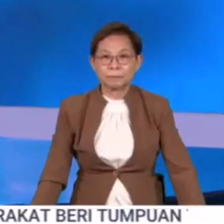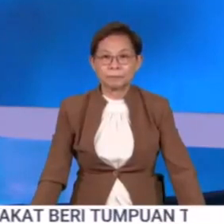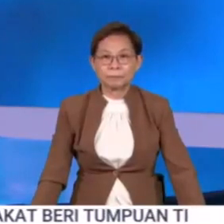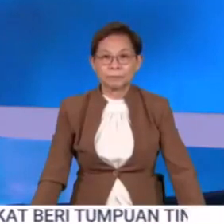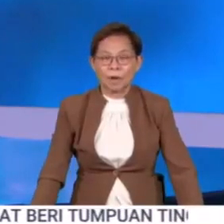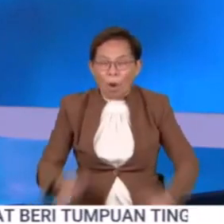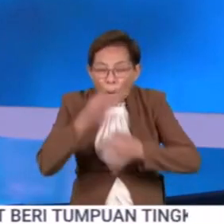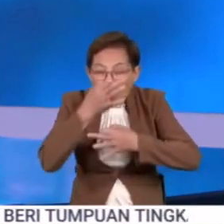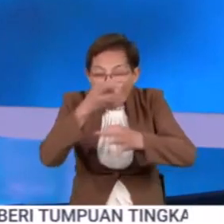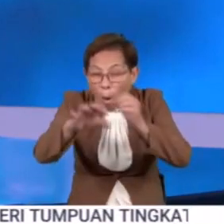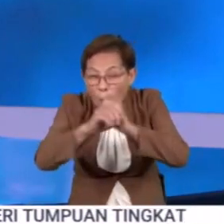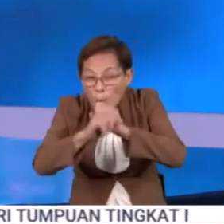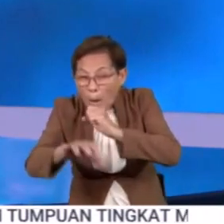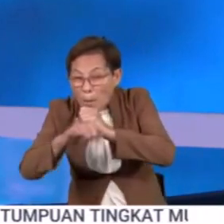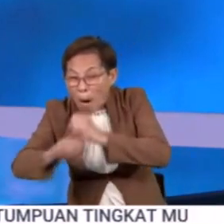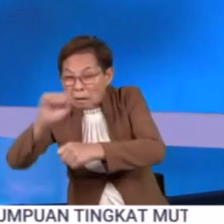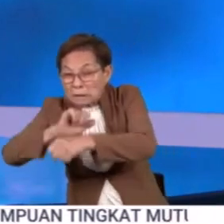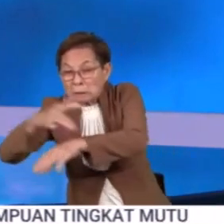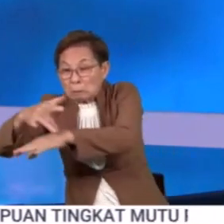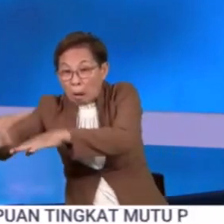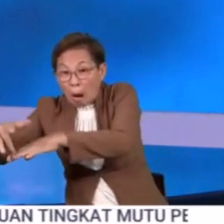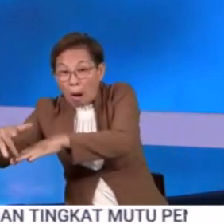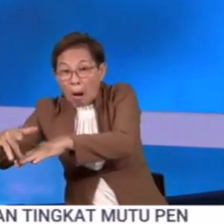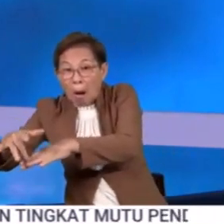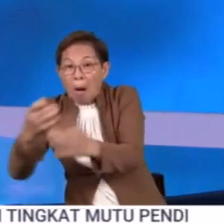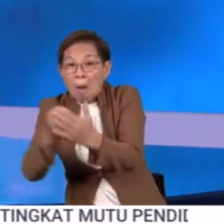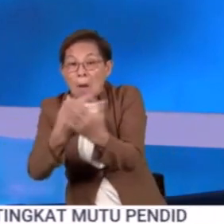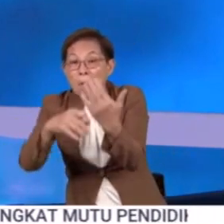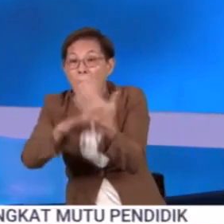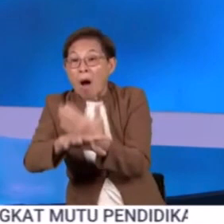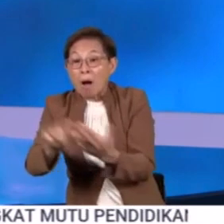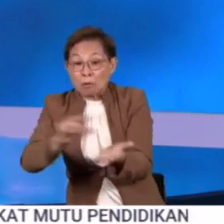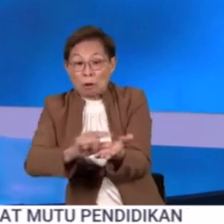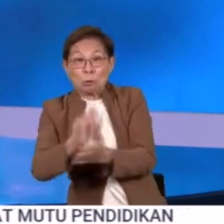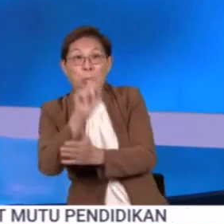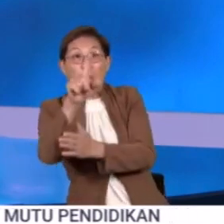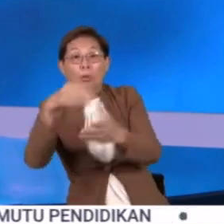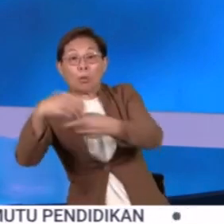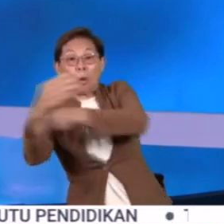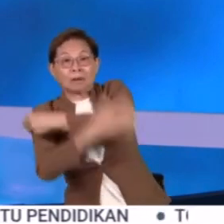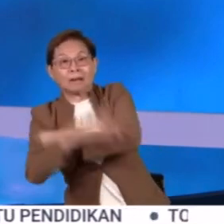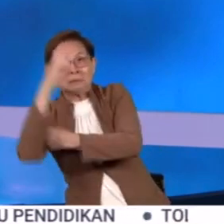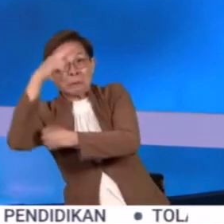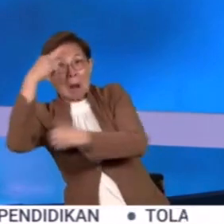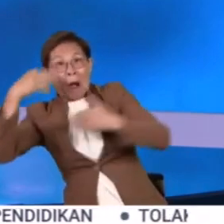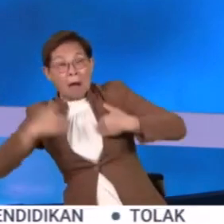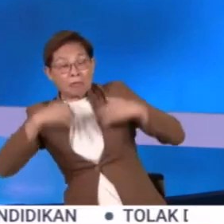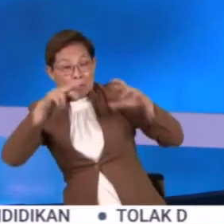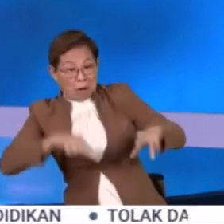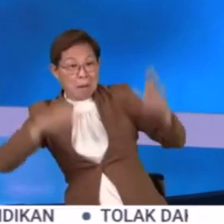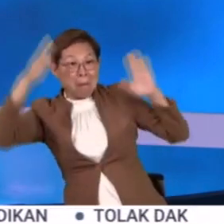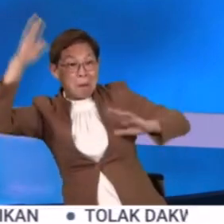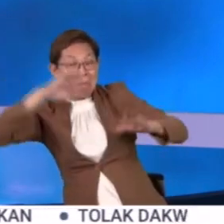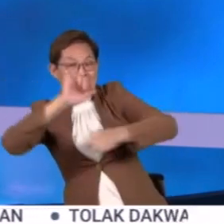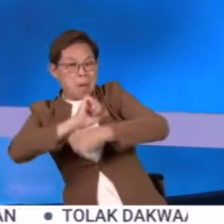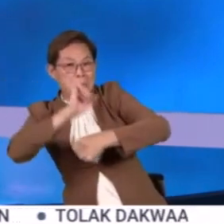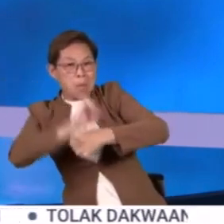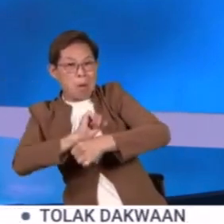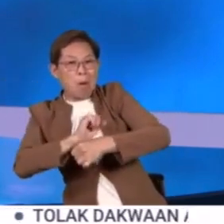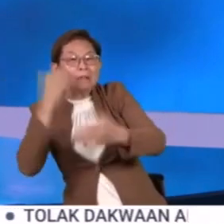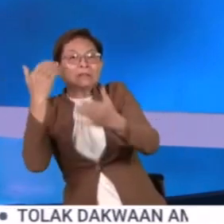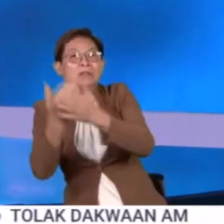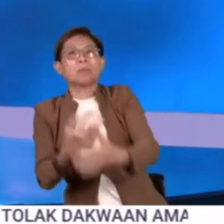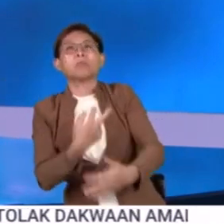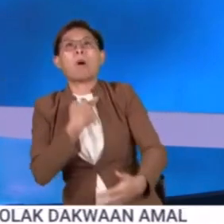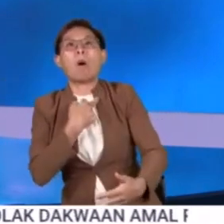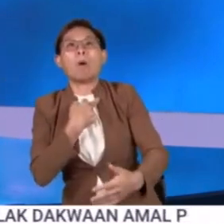terpengaruh iklan kerja kosong melalui platform media sosial dengan tawaran gaji lumayan di luar negara antara faktor terdapat rakyat Malaysia bekerja sehingga